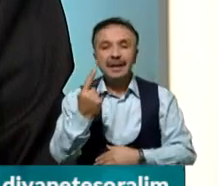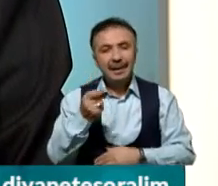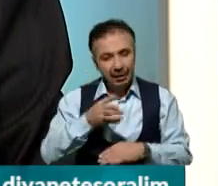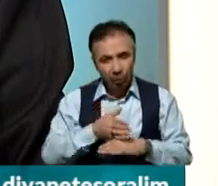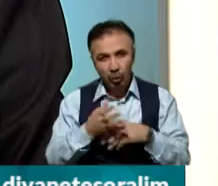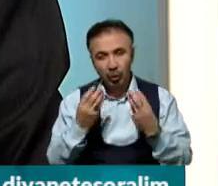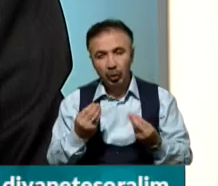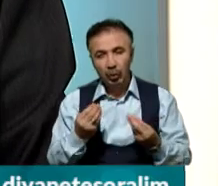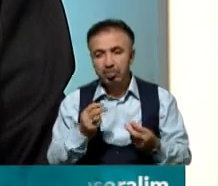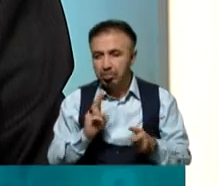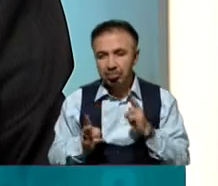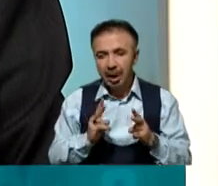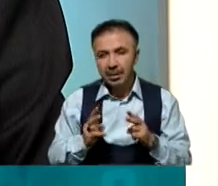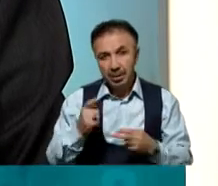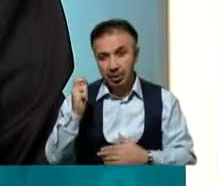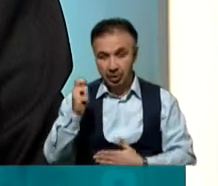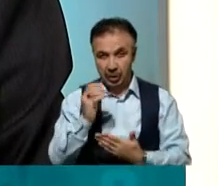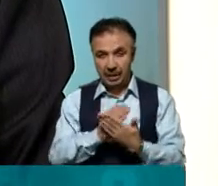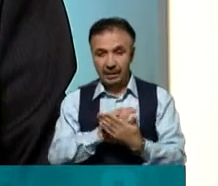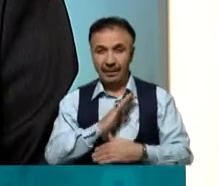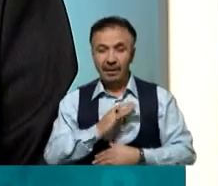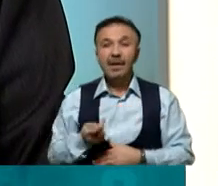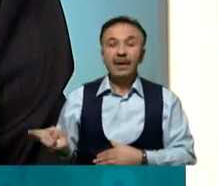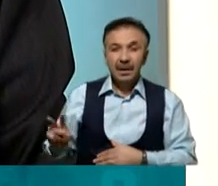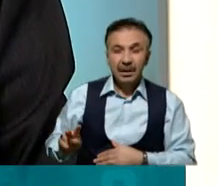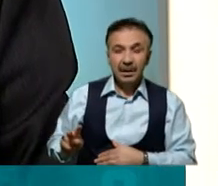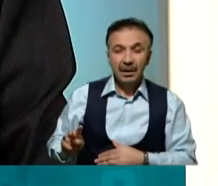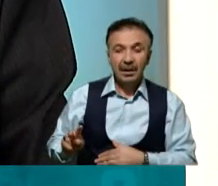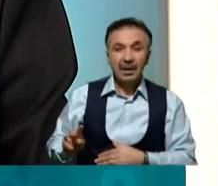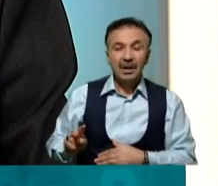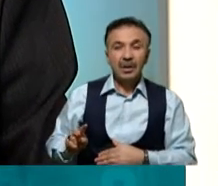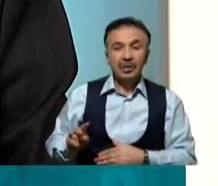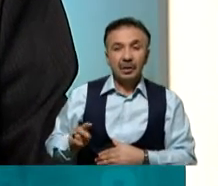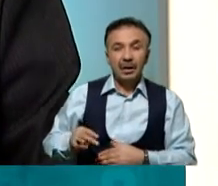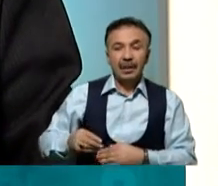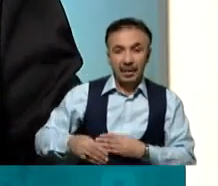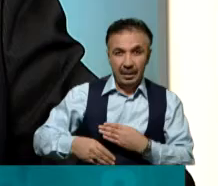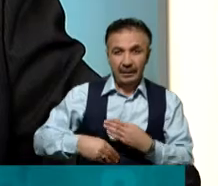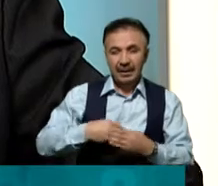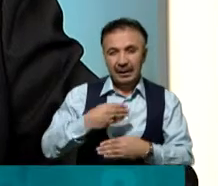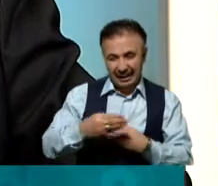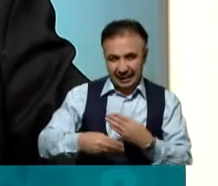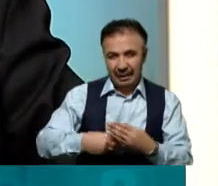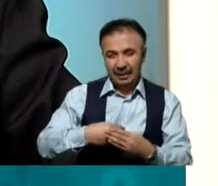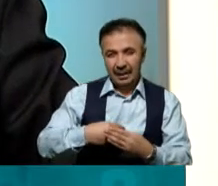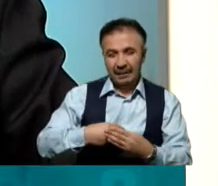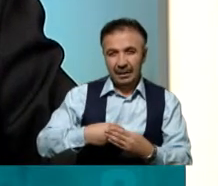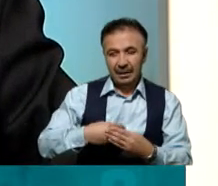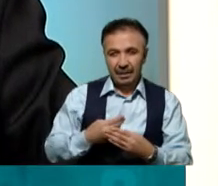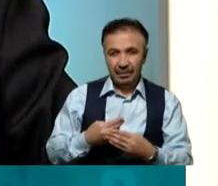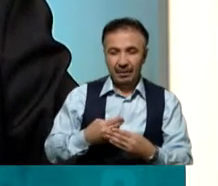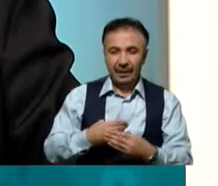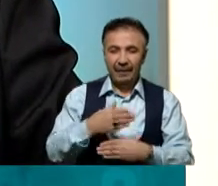Yani vefat ettiği zaman evvela teçhiz tekfin işlemleri yapılır. Sonra borçları ödenir. Sonra da kalırsa.